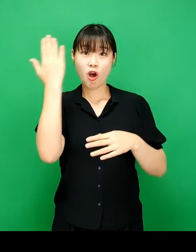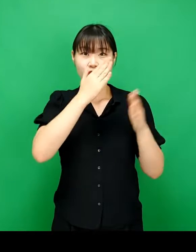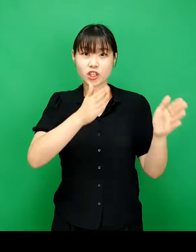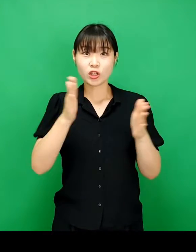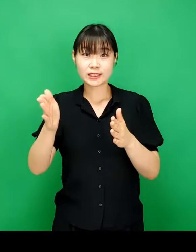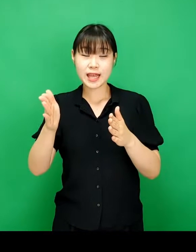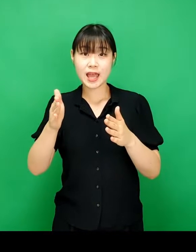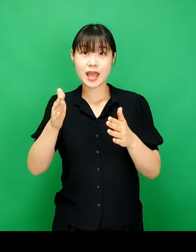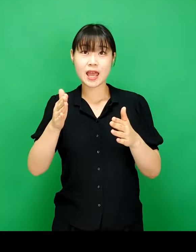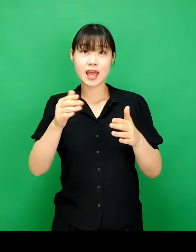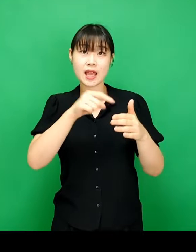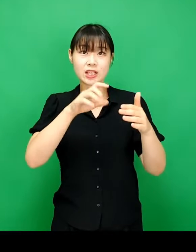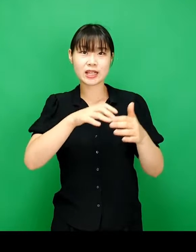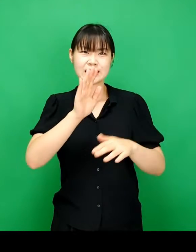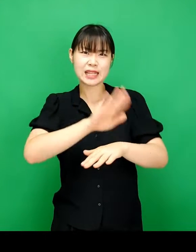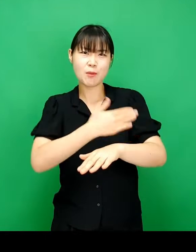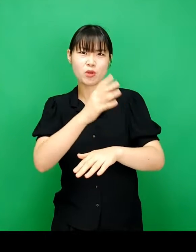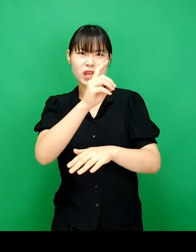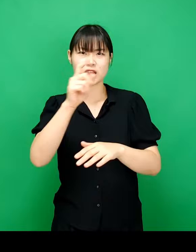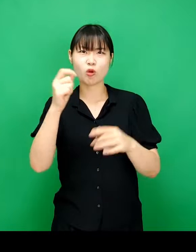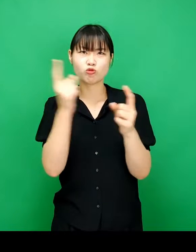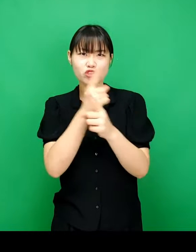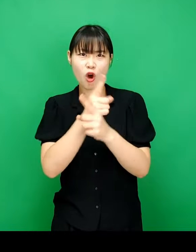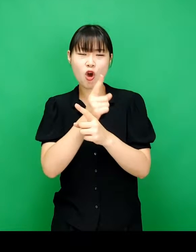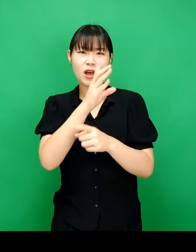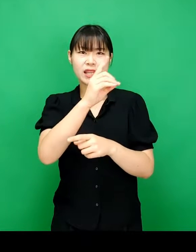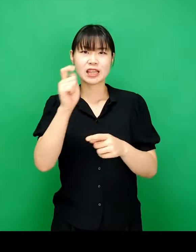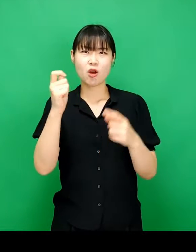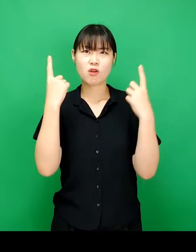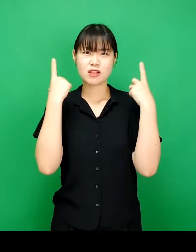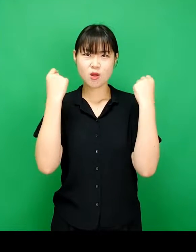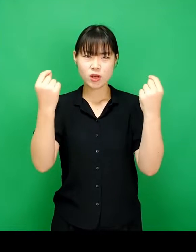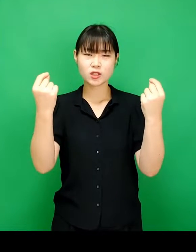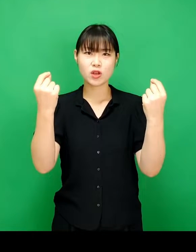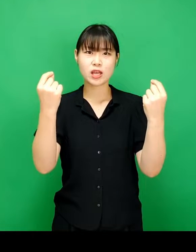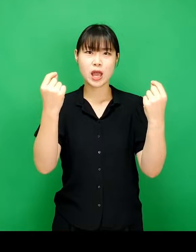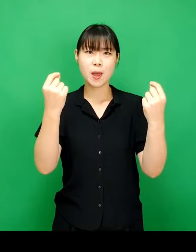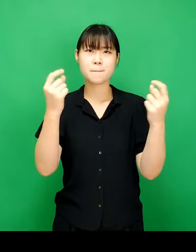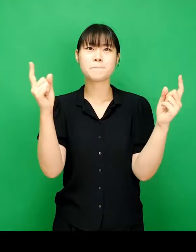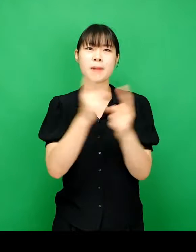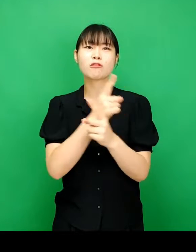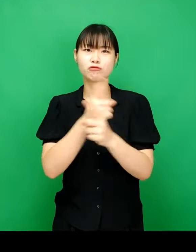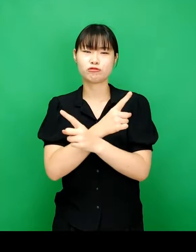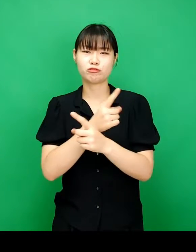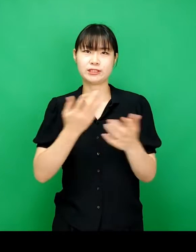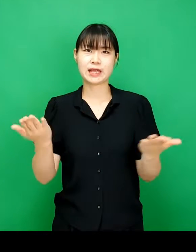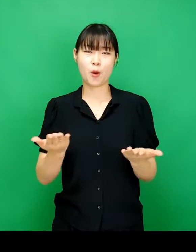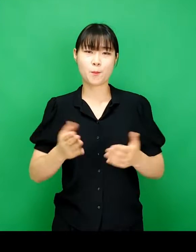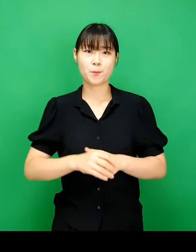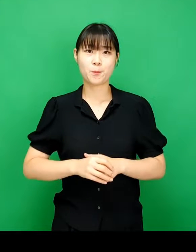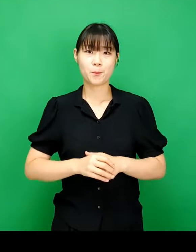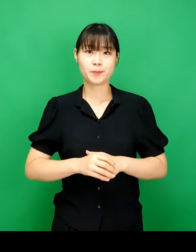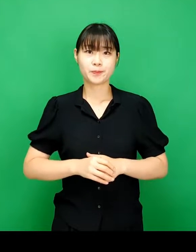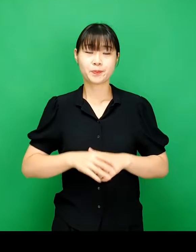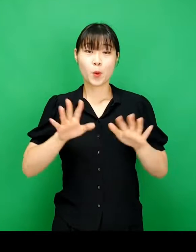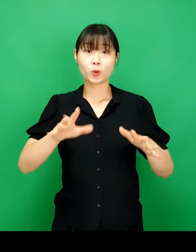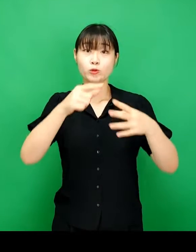정제 단계에서는 잘못된 데이터를 수정하거나 데이터를 일관성 있게 변환하는 작업을 하게